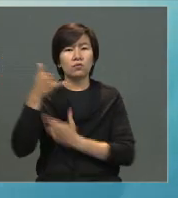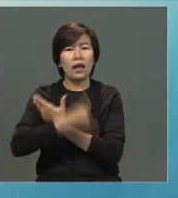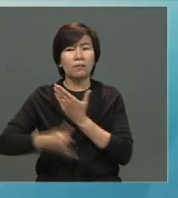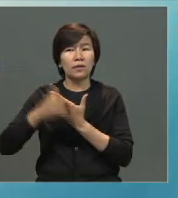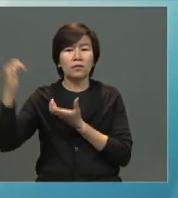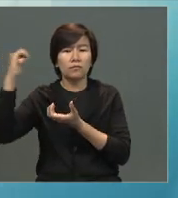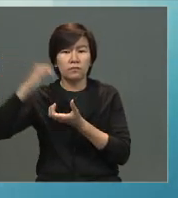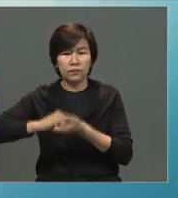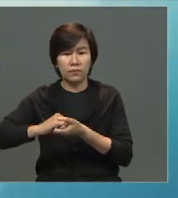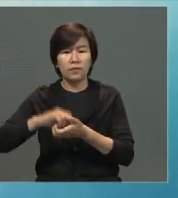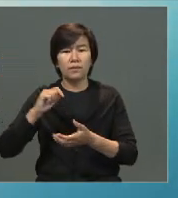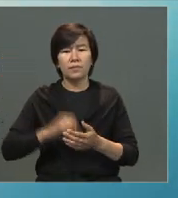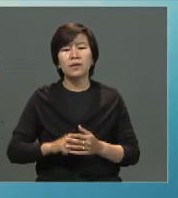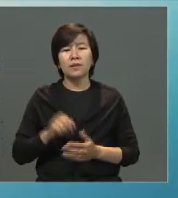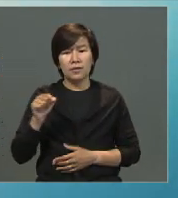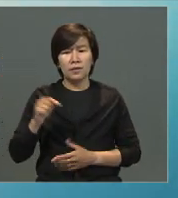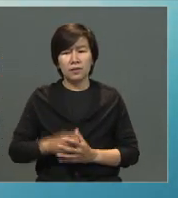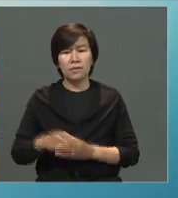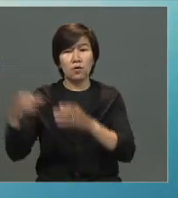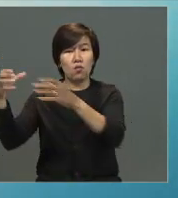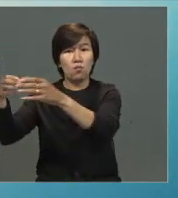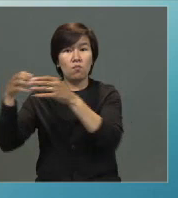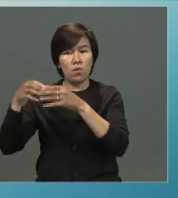ที่จะเกิดขึ้นคือโครงการครับว่าเบิ้ลซึ่งก็คุยกันถึงเรื่องของวิลล่าquarantineขึ้นมาแล้วมาในกลุ่มเดียวกันเนี่ยนะครับให้อยู่เถียงที่พักที่เป็นกลุ่มก้อนเดียวกันนะครับเพื่อที่จะสะดวกในการติดตามกำกับมาแล้วเช่าบังกะโลชุดใหญ่ๆนอนอยู่ริมหาดต่างๆเหล่านี้ฝรั่งบางคนเข้ามาอยู่กันเป็นสัปดาห์เป็นเดือนแล้วเขาไม่